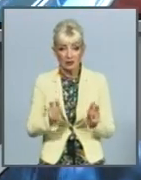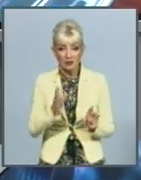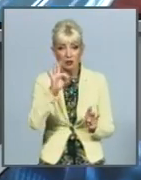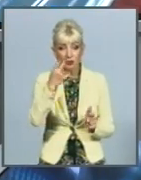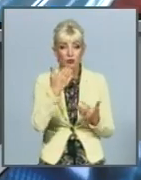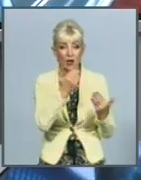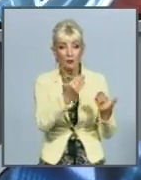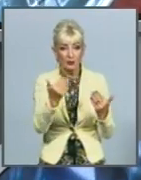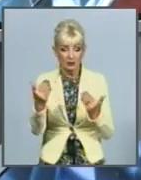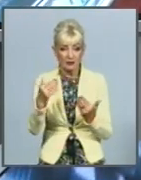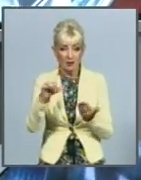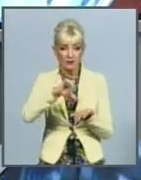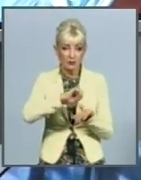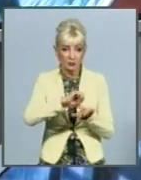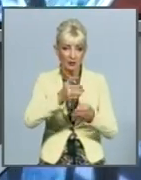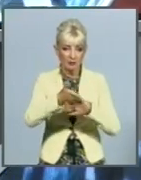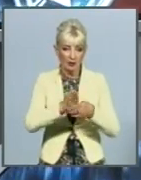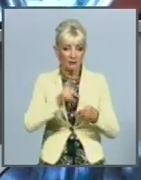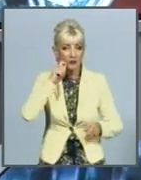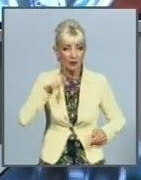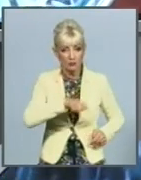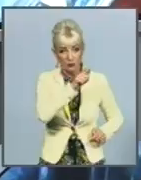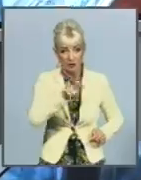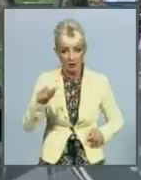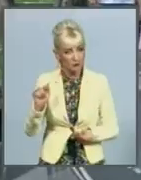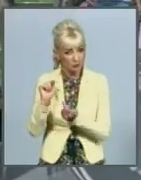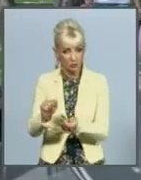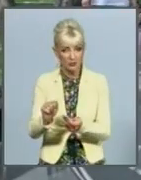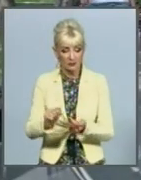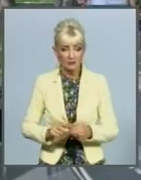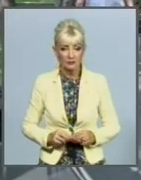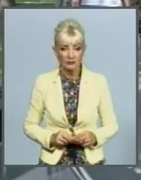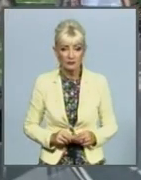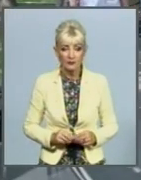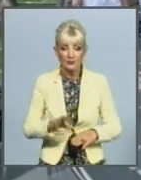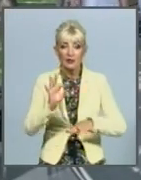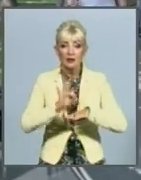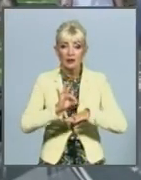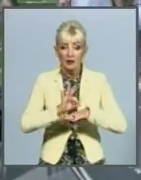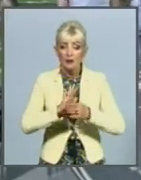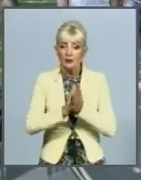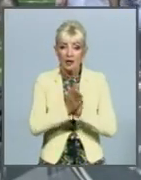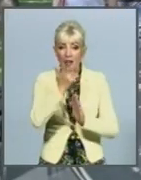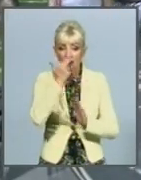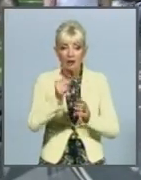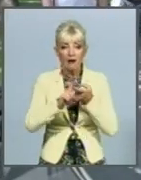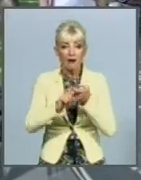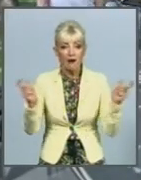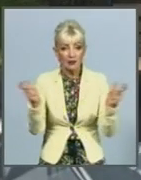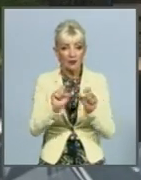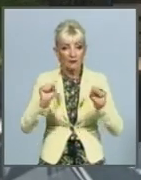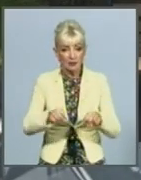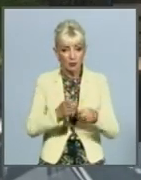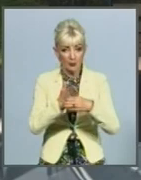соцопитуванню, виступає майже половина українців. В умовах адаптивного карантину можливість